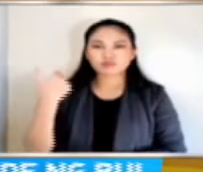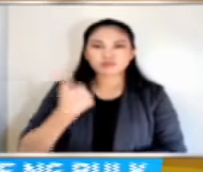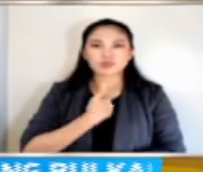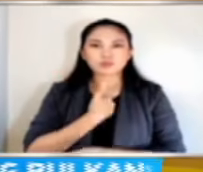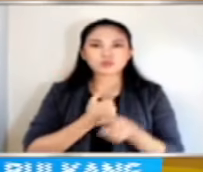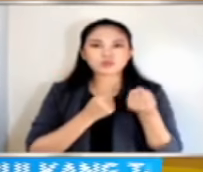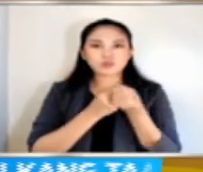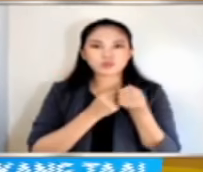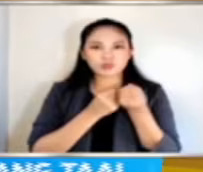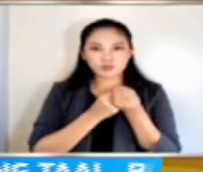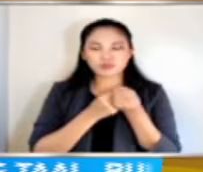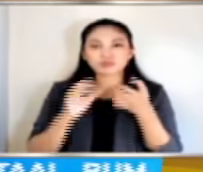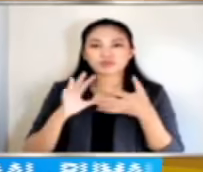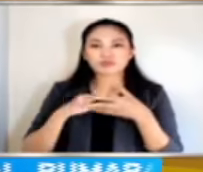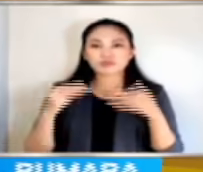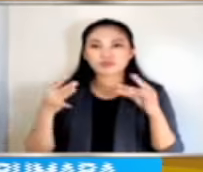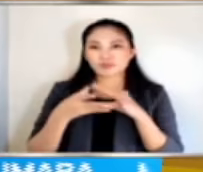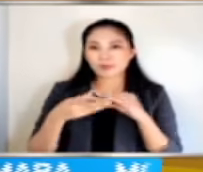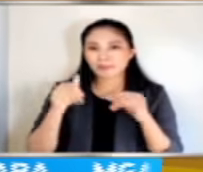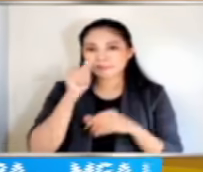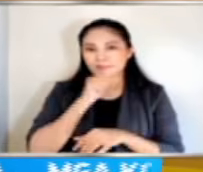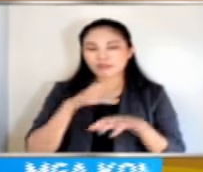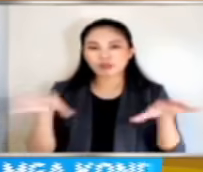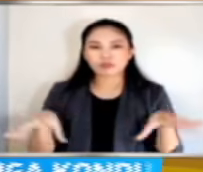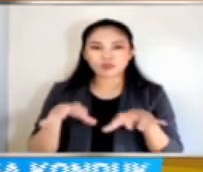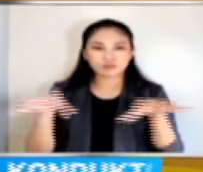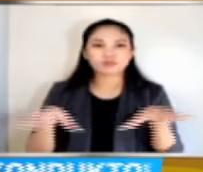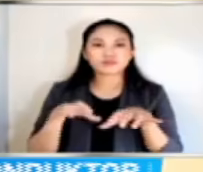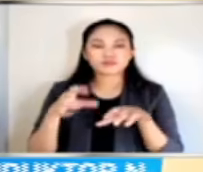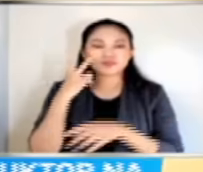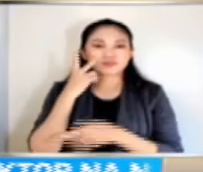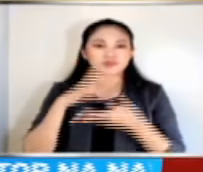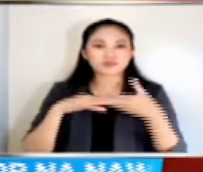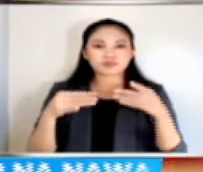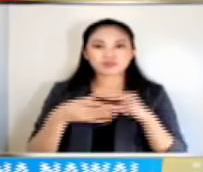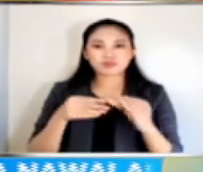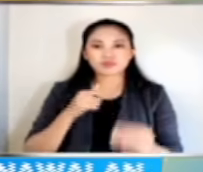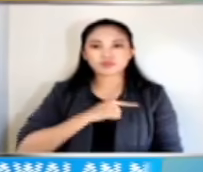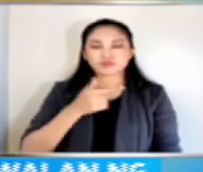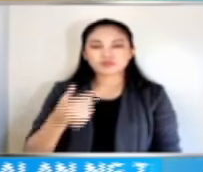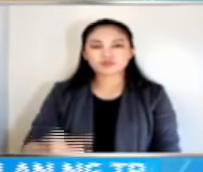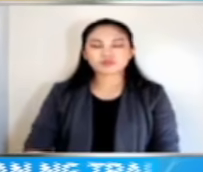kwento po ng kanyang pagsisikap sa balitang hatid ni Katrina Son.